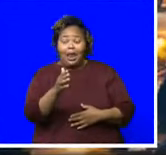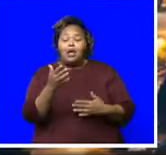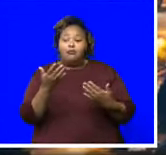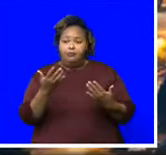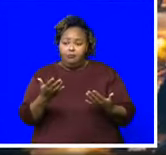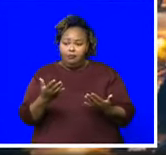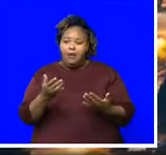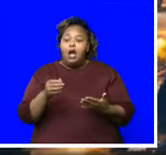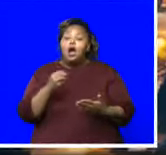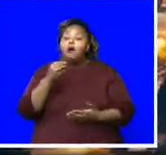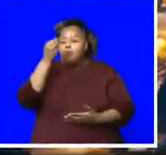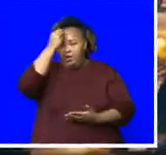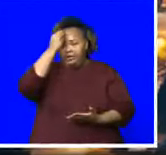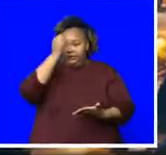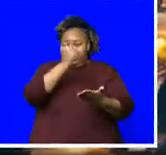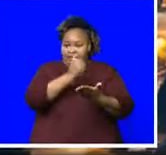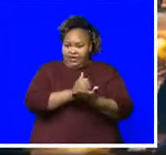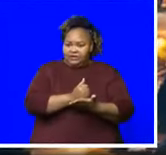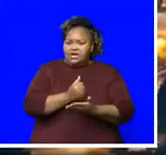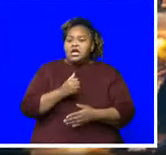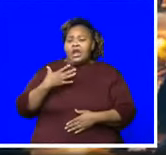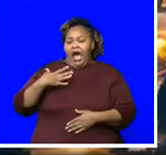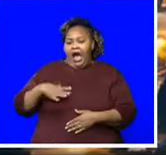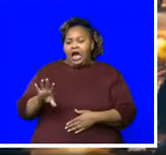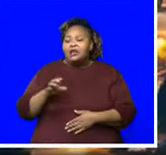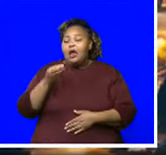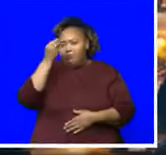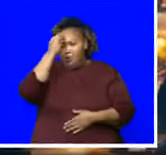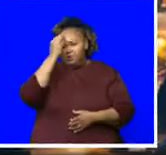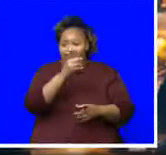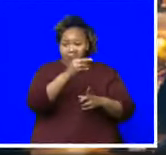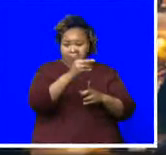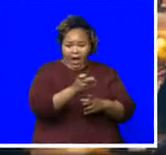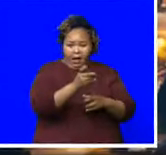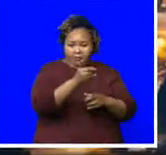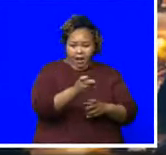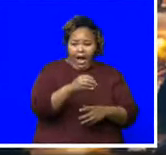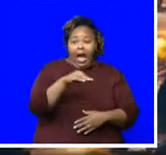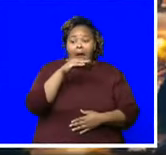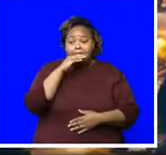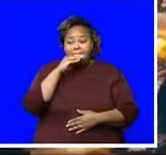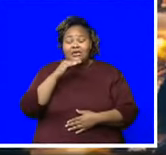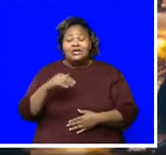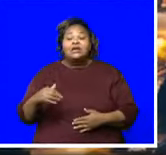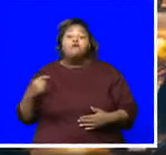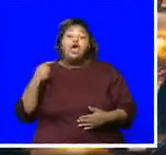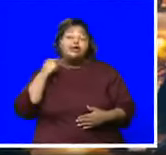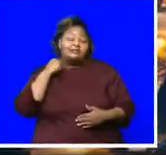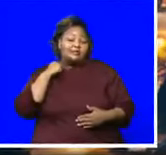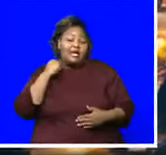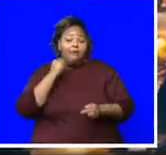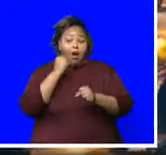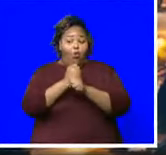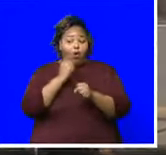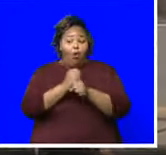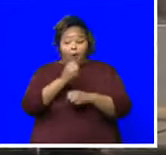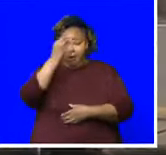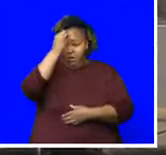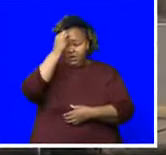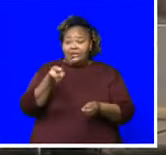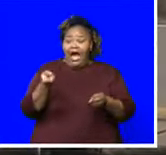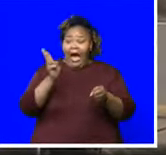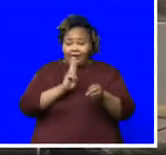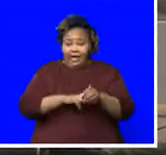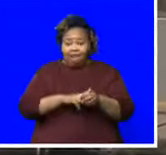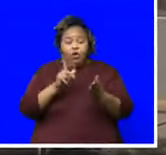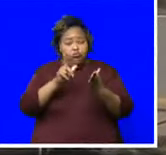nje kujike futhi kucekele phansi umthetho kuleli Dlamini ke ukusho lokho embikweni lothunyelelwe beTindzaba. Umphathi